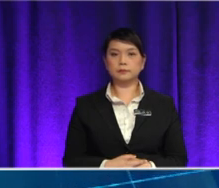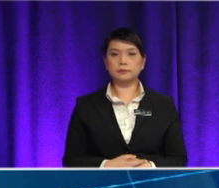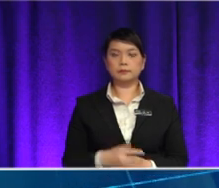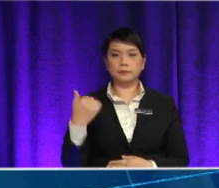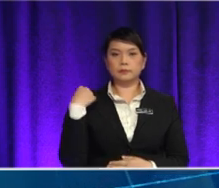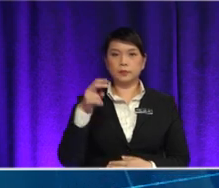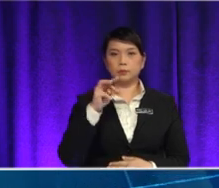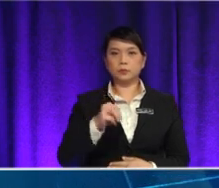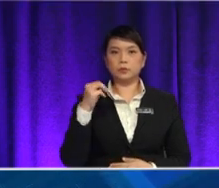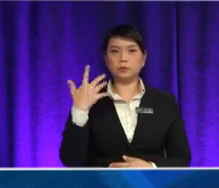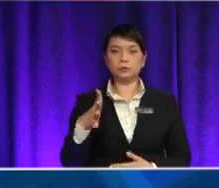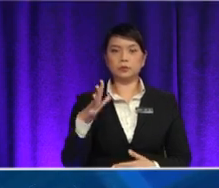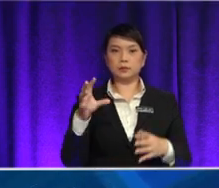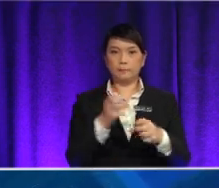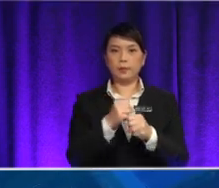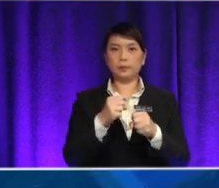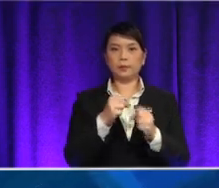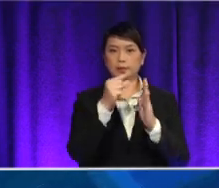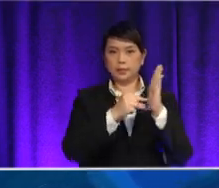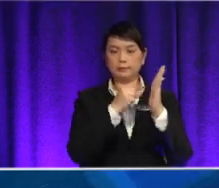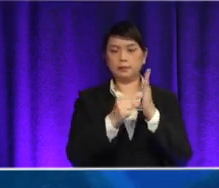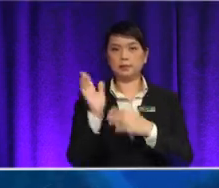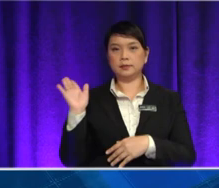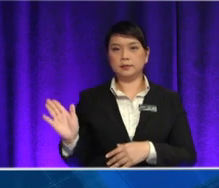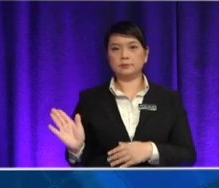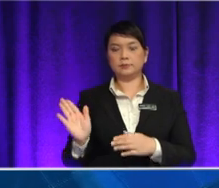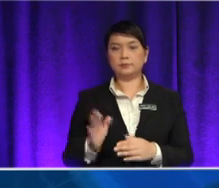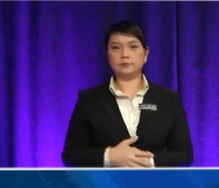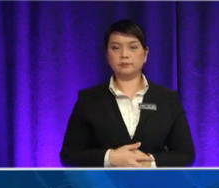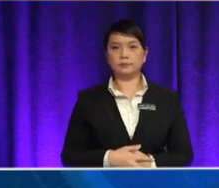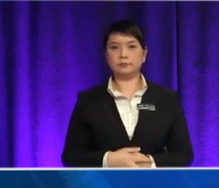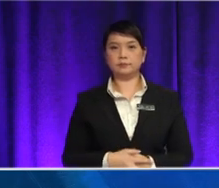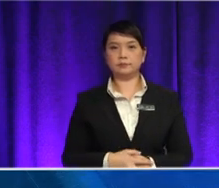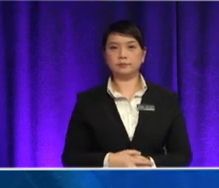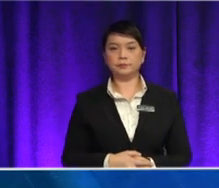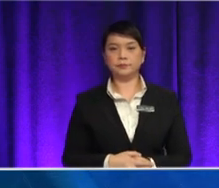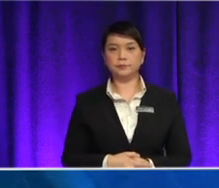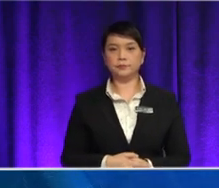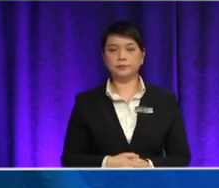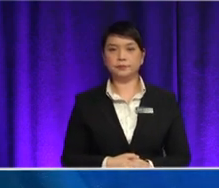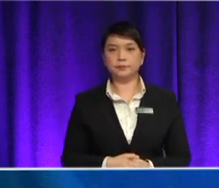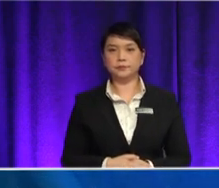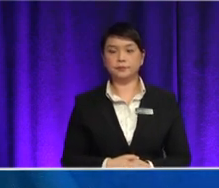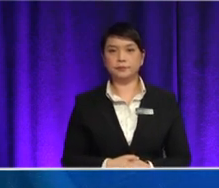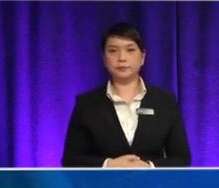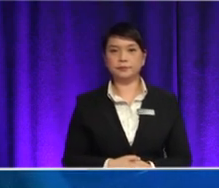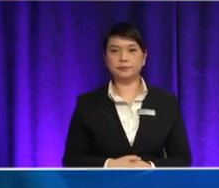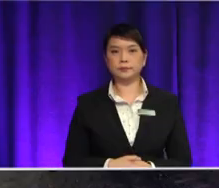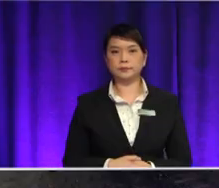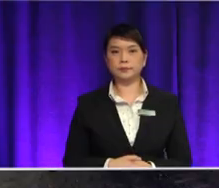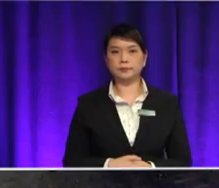Wow, okey, Sasmini dah dapat graf. Okey, cantik. Laju Sasmini. Okey, Alia pun dah dapat. Okey, saya tunggu tanjing dengan